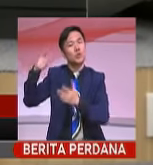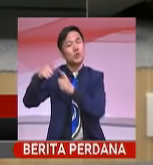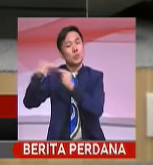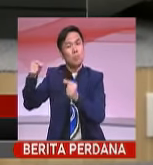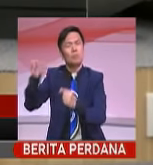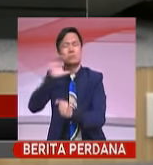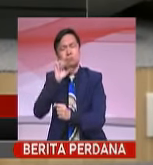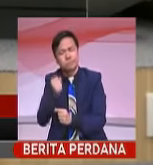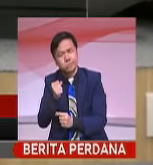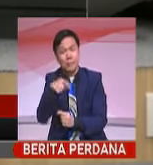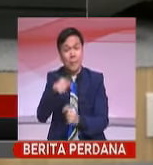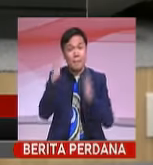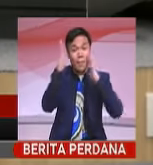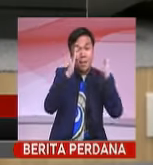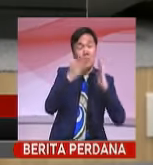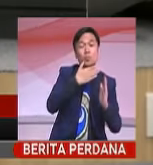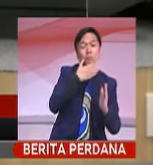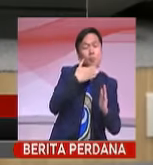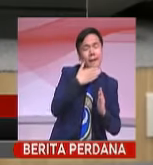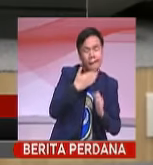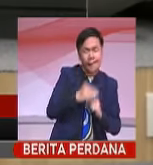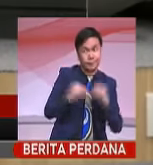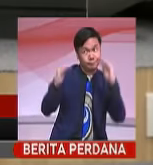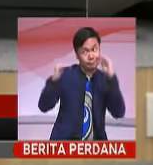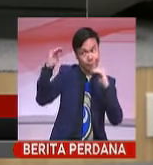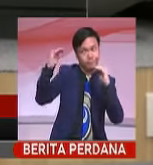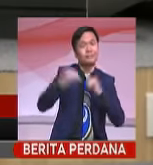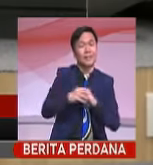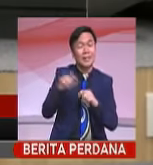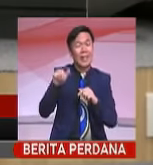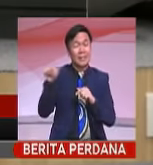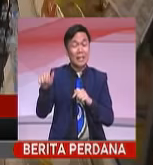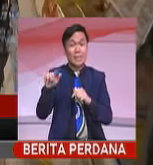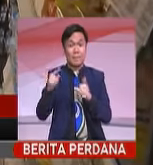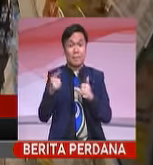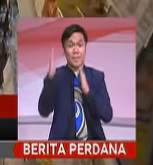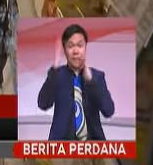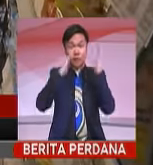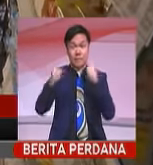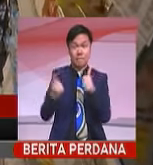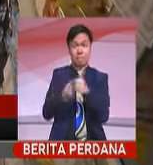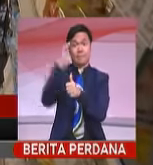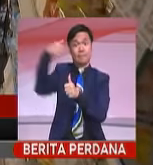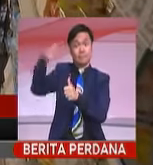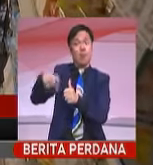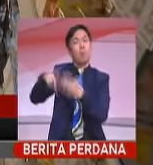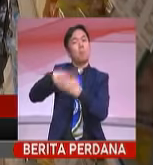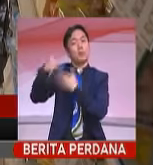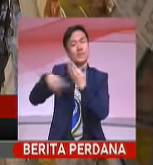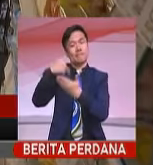memberikan peluang untuk Malaysia menggunakan atau menjadi pilot yang pertama.